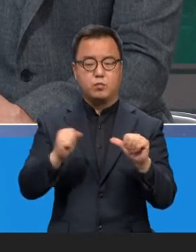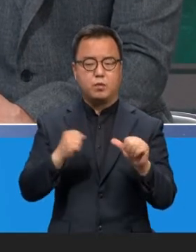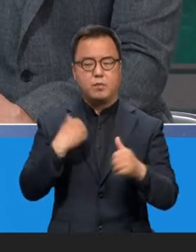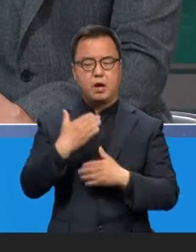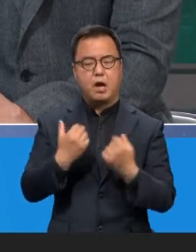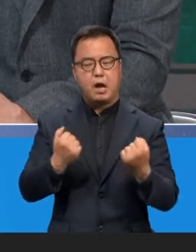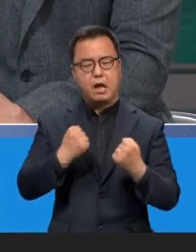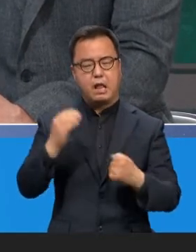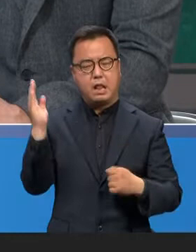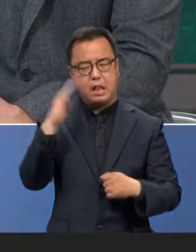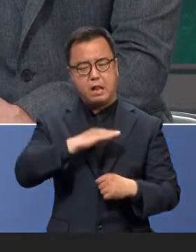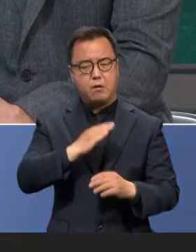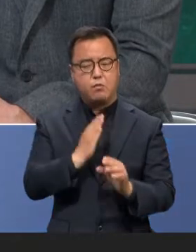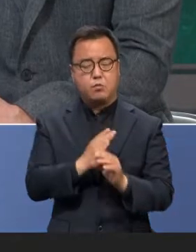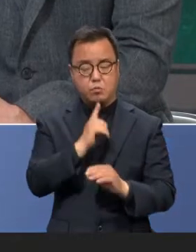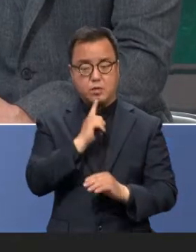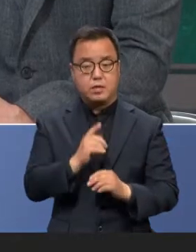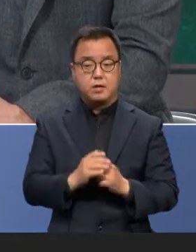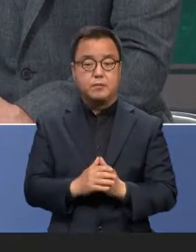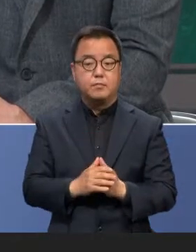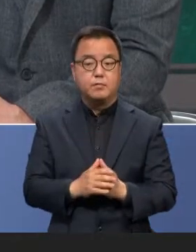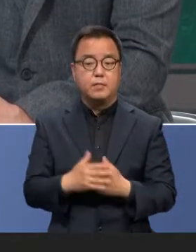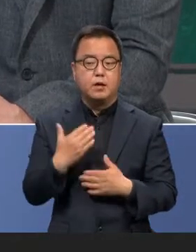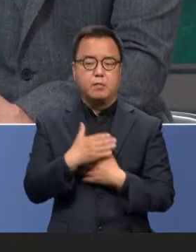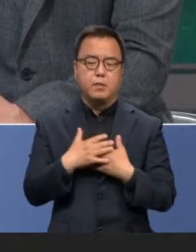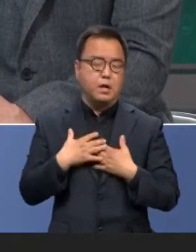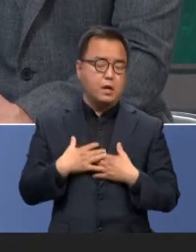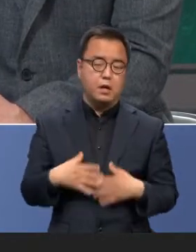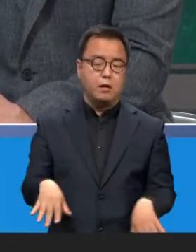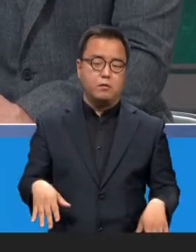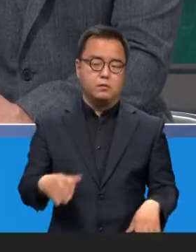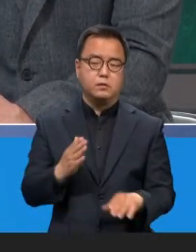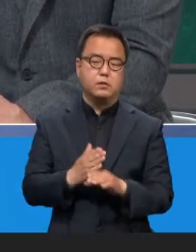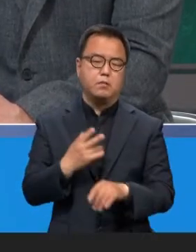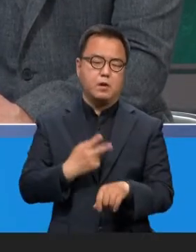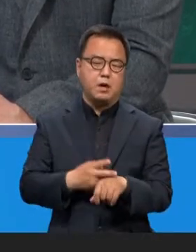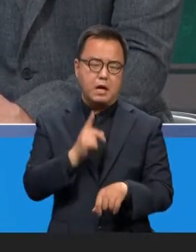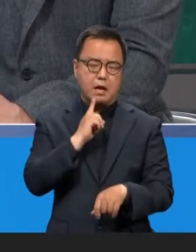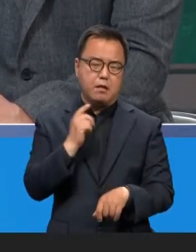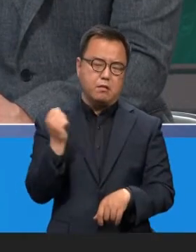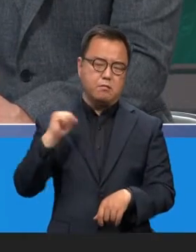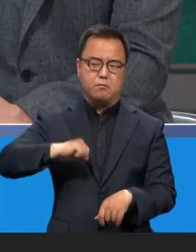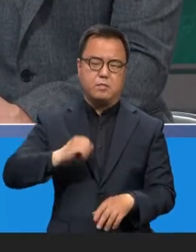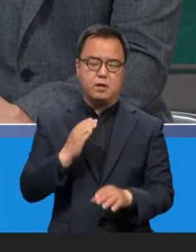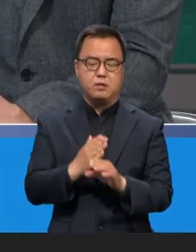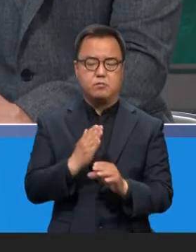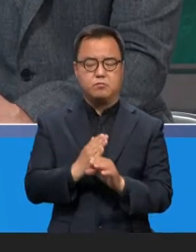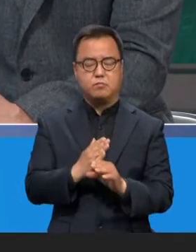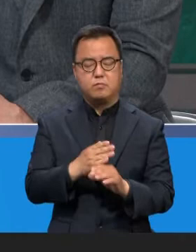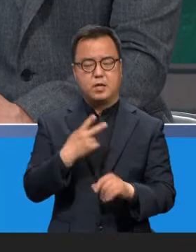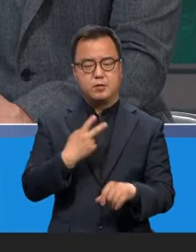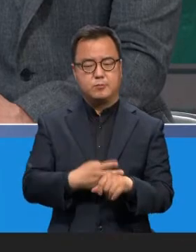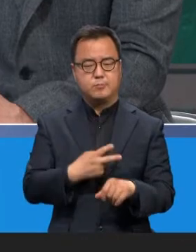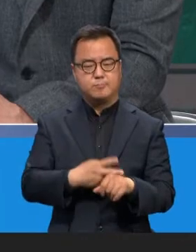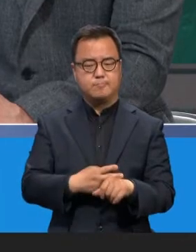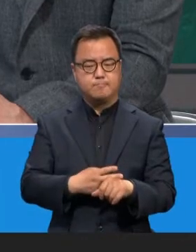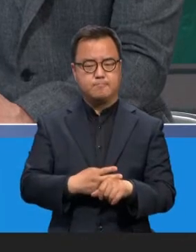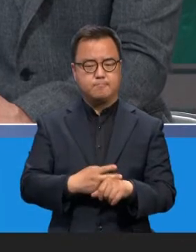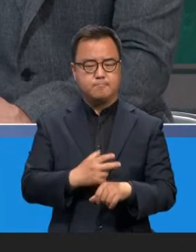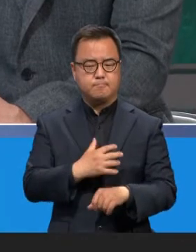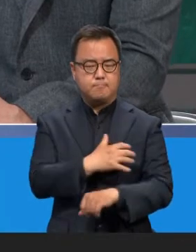악화된 상황 이라고 응답했고 요 놈도 지친 의 상황인데 교사의 말도 짙지 알아서 교사의 위 사항이 흔들린다 고 생각한 교직원은